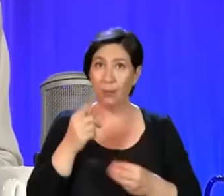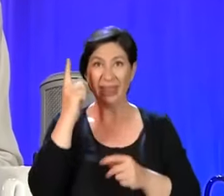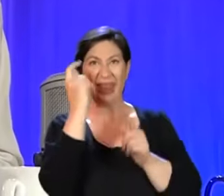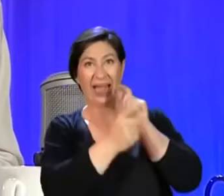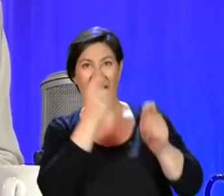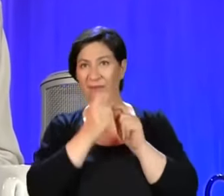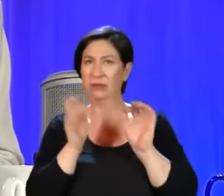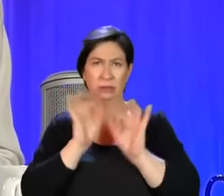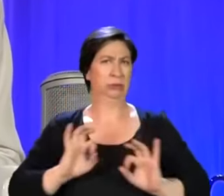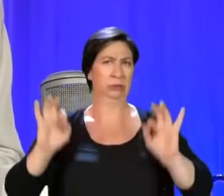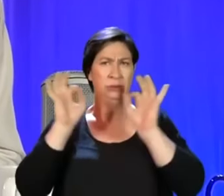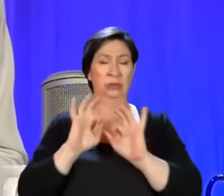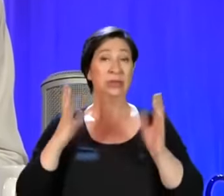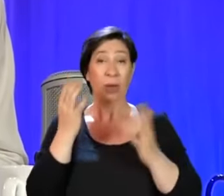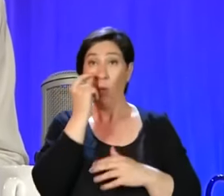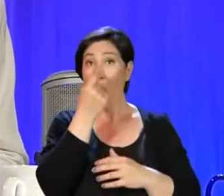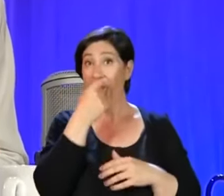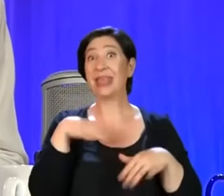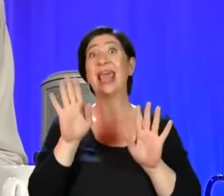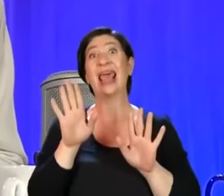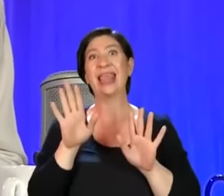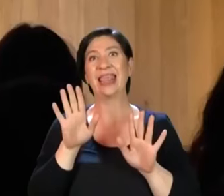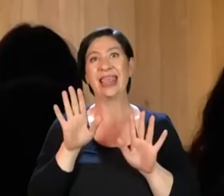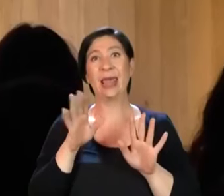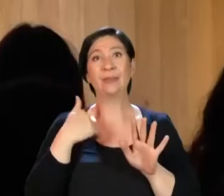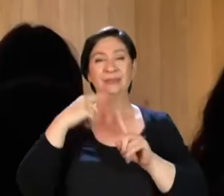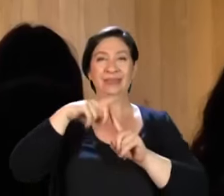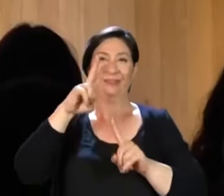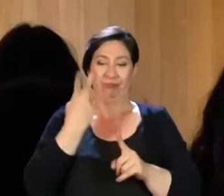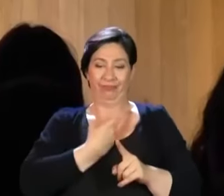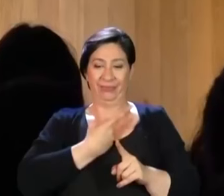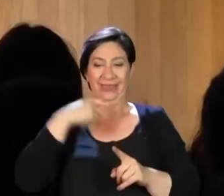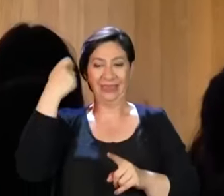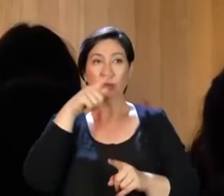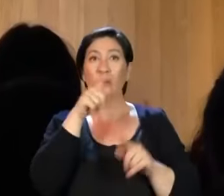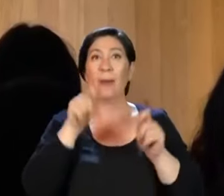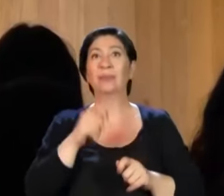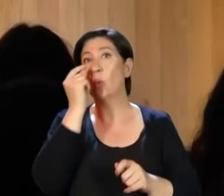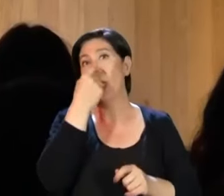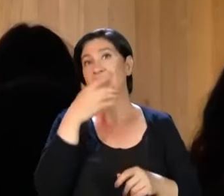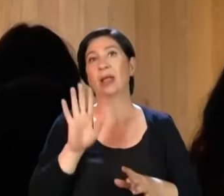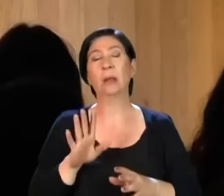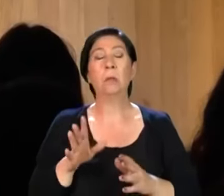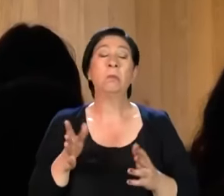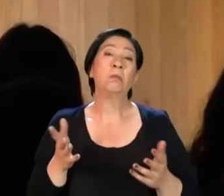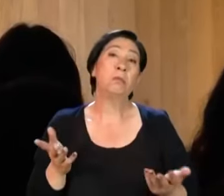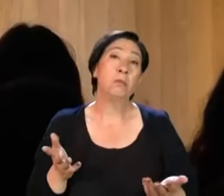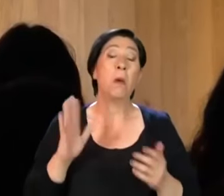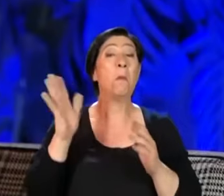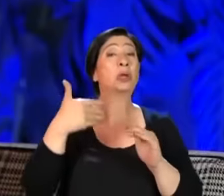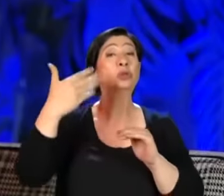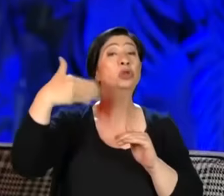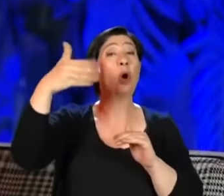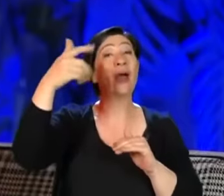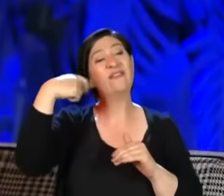teklif almadın sanıyorum ki Çünkü Kolay değil bizim televizyonumuzda ve sinemamızda böyle bir şeyin yapılması Belki çok daha sonraki